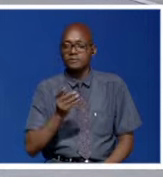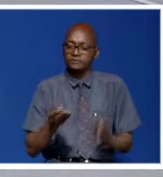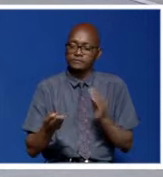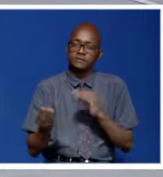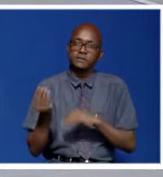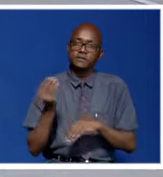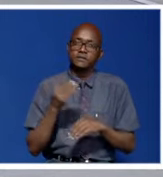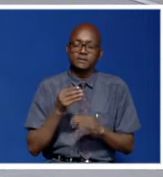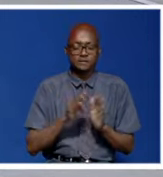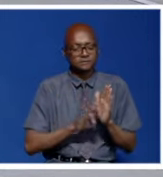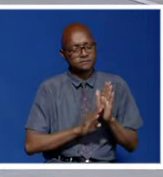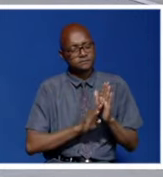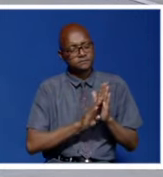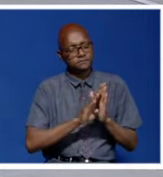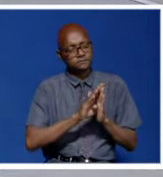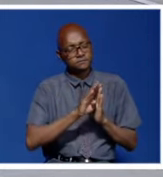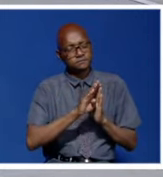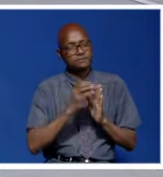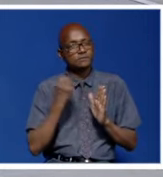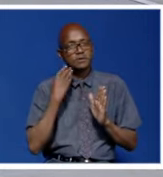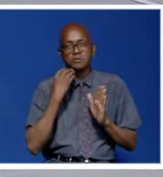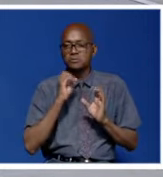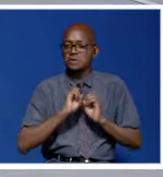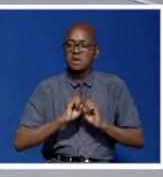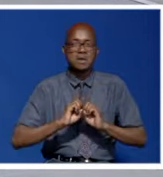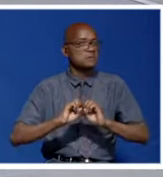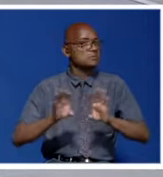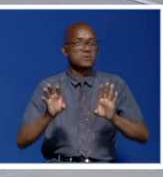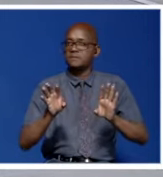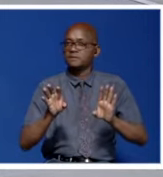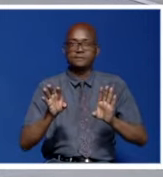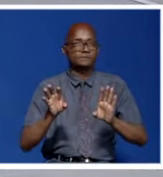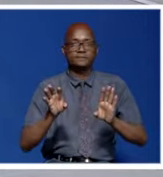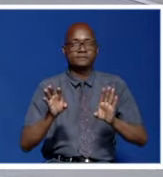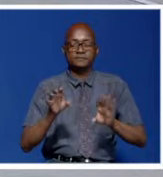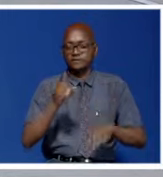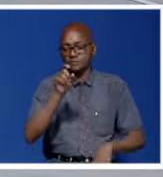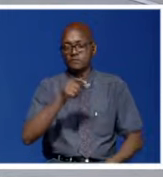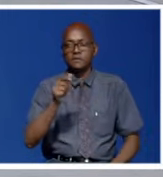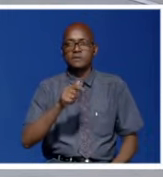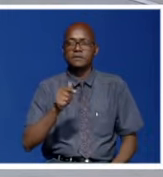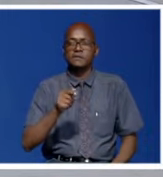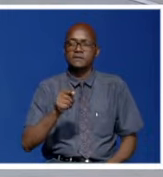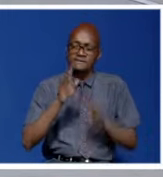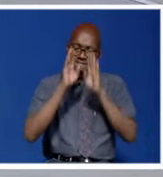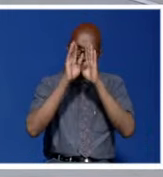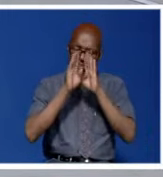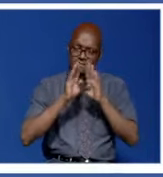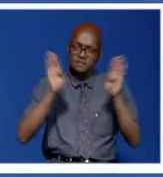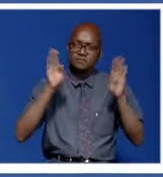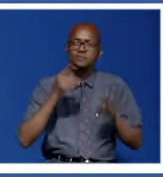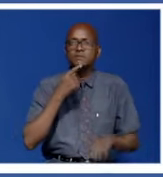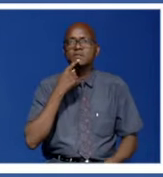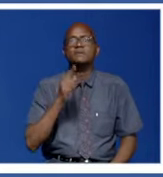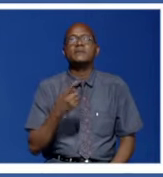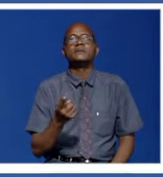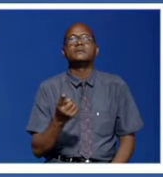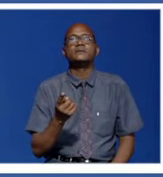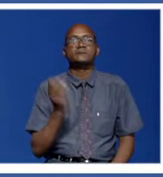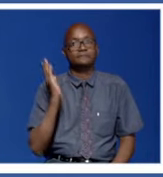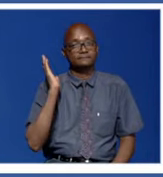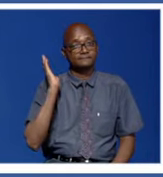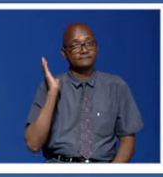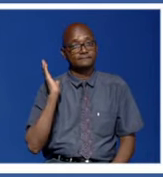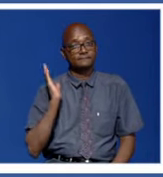vikichangia sana ongezeko la magonjwa yale yasiyoambukiza. Watanzania kwenye ukurasa wetu wa Facebook wamesemaje?